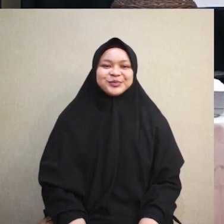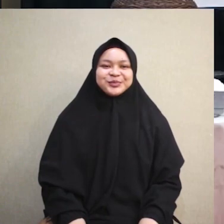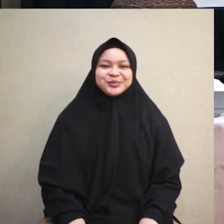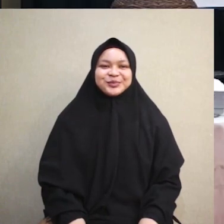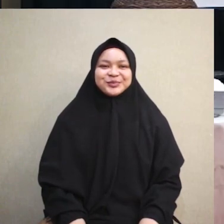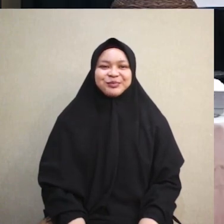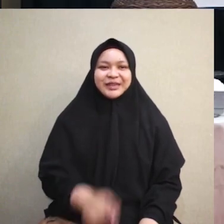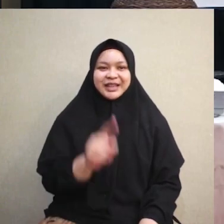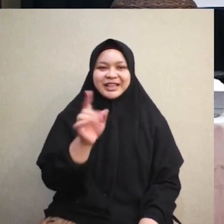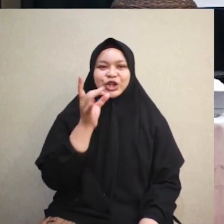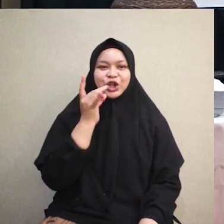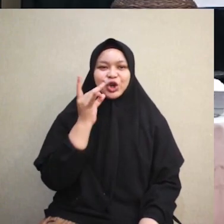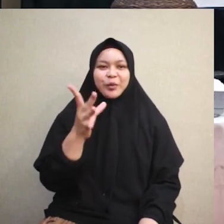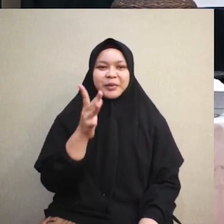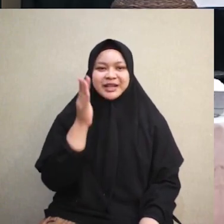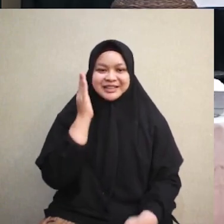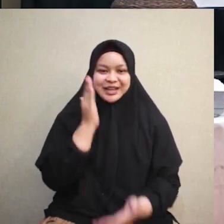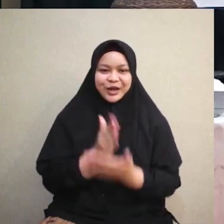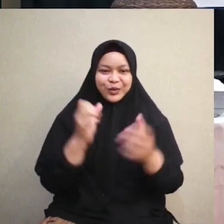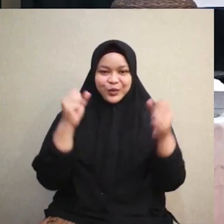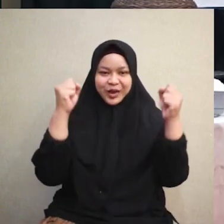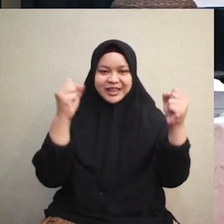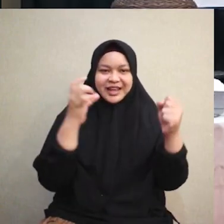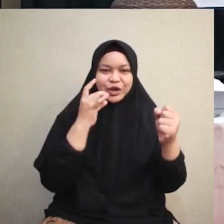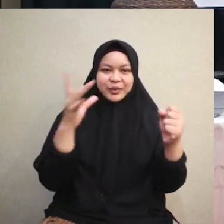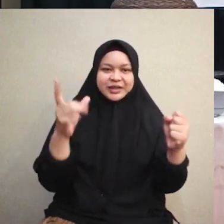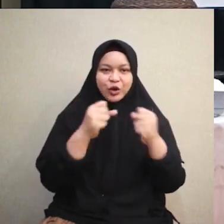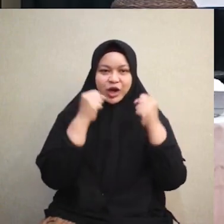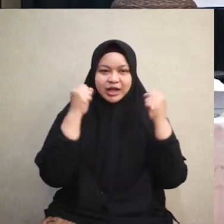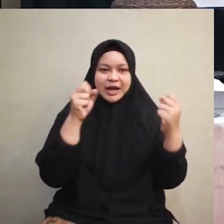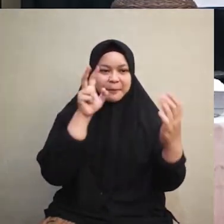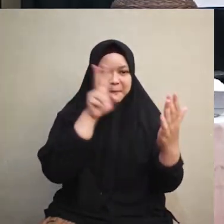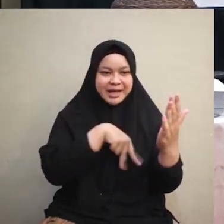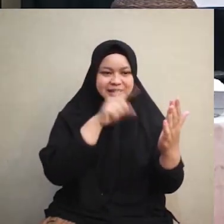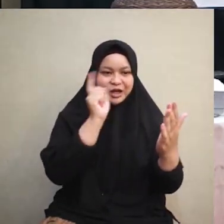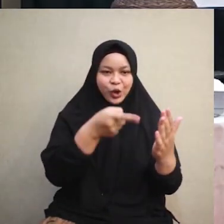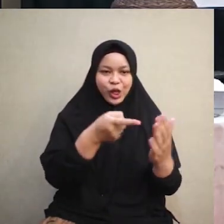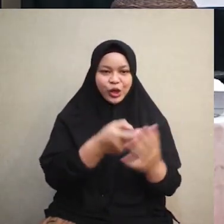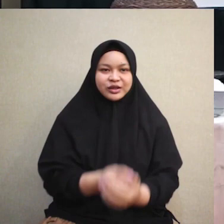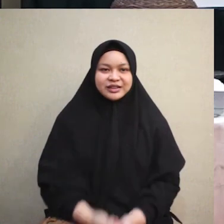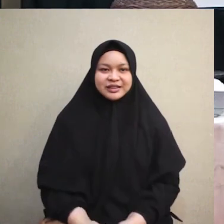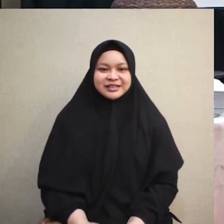Jadi mungkin itu rekomendasi paling kuat ya Mbak Nurul ya buat pemerintah yaitu dibaca